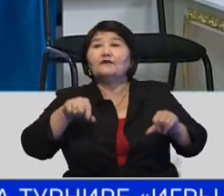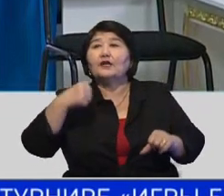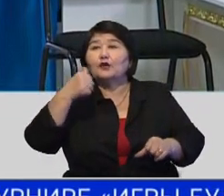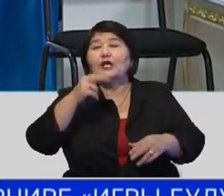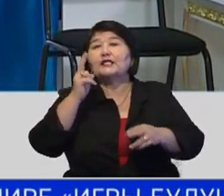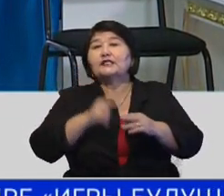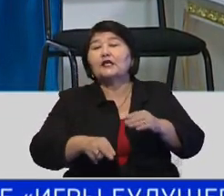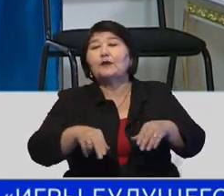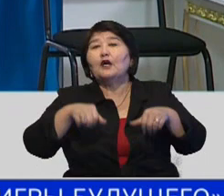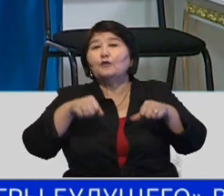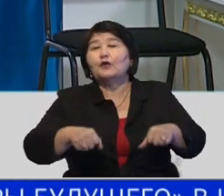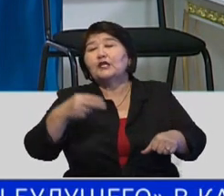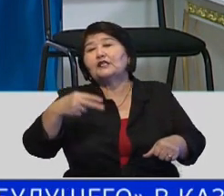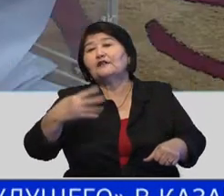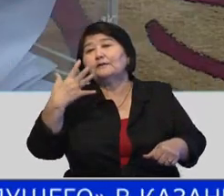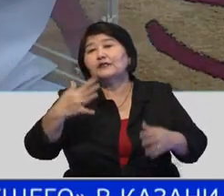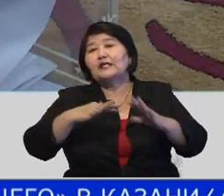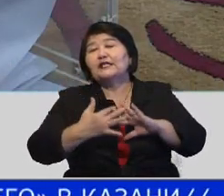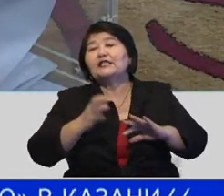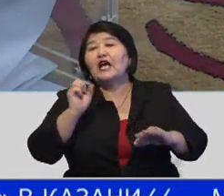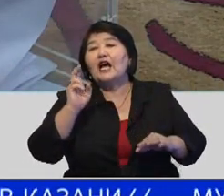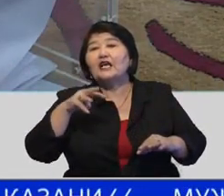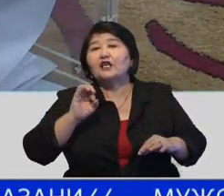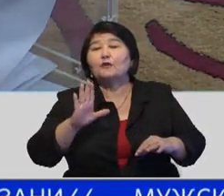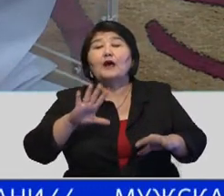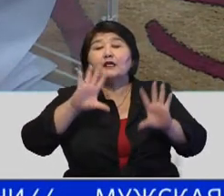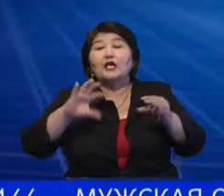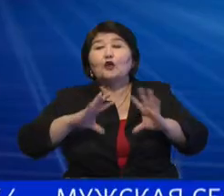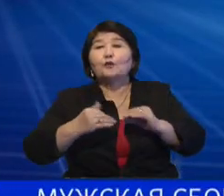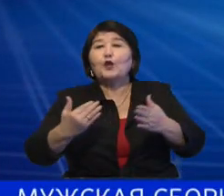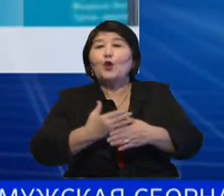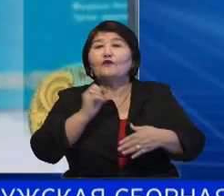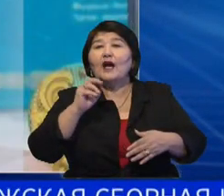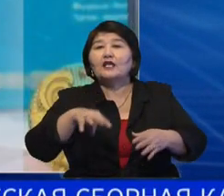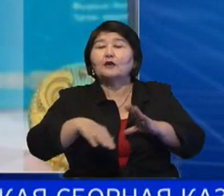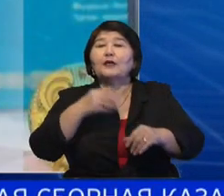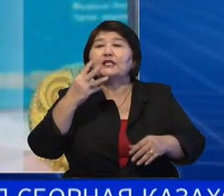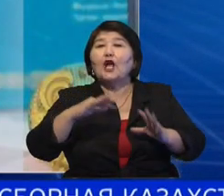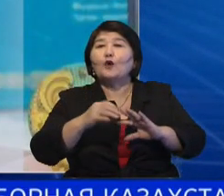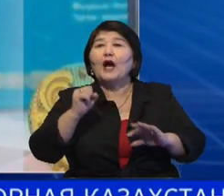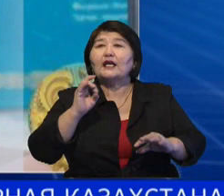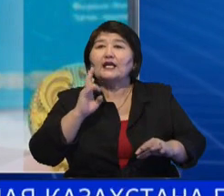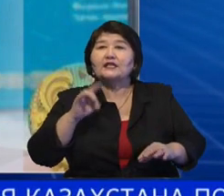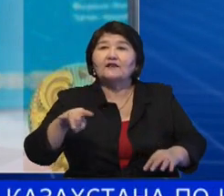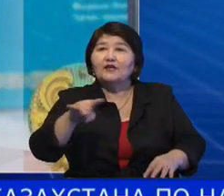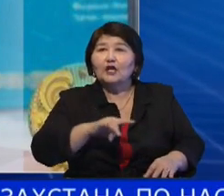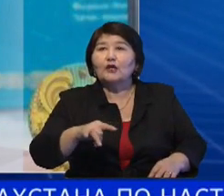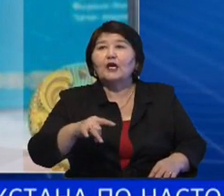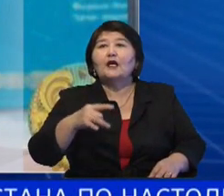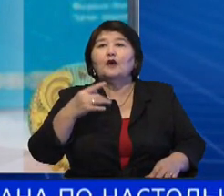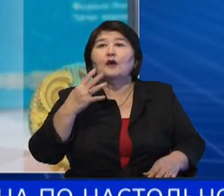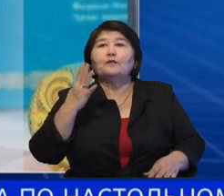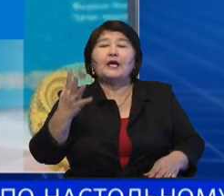году завершаются полномочия двадцати пяти сельских Акимов таким образом новых Акимов будут выбирать три аула раона п